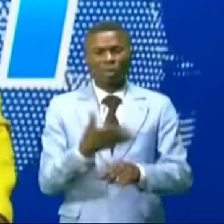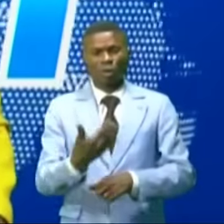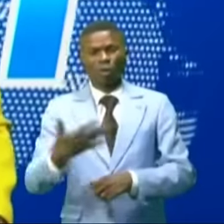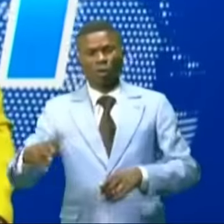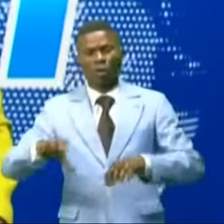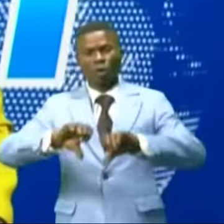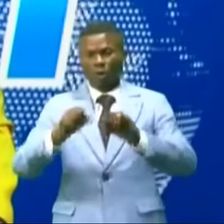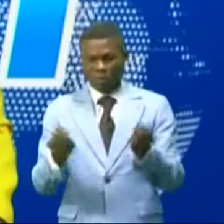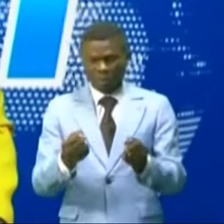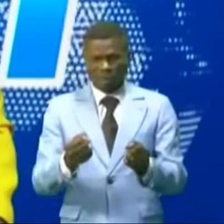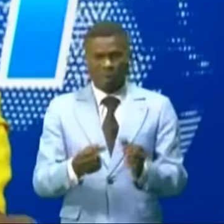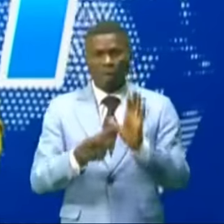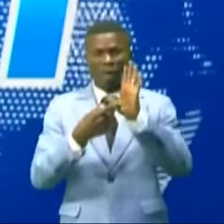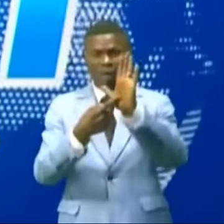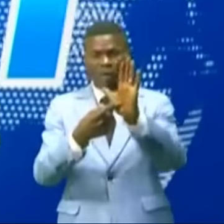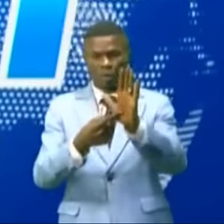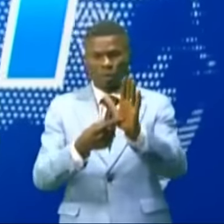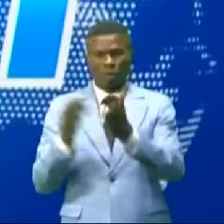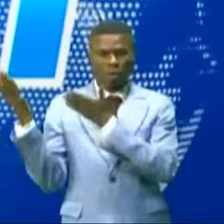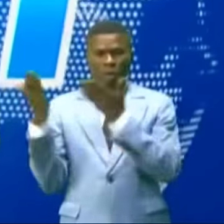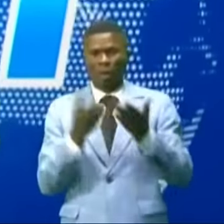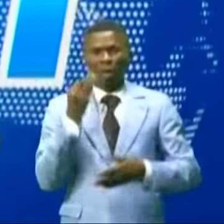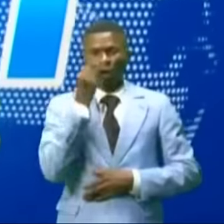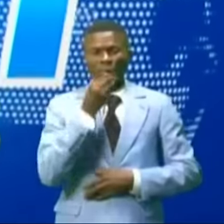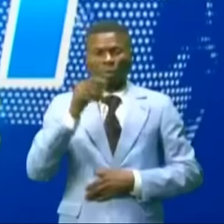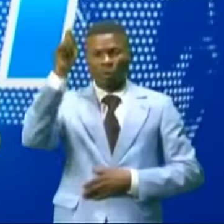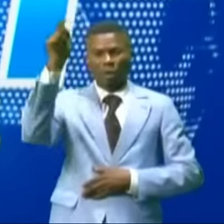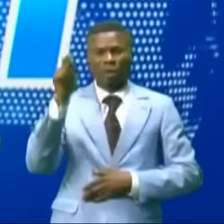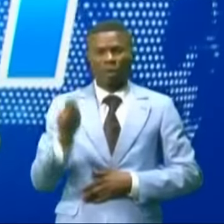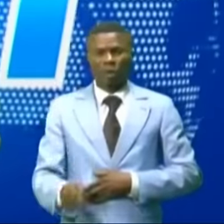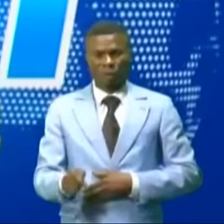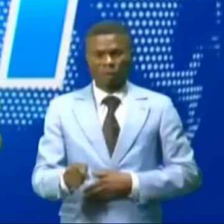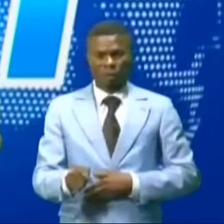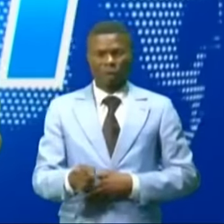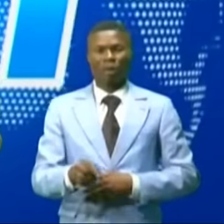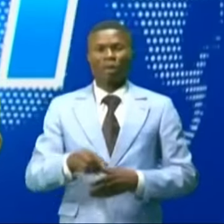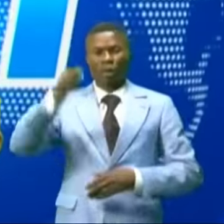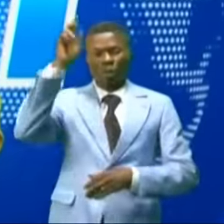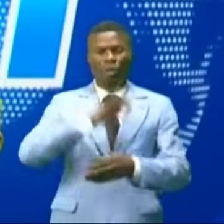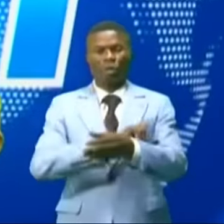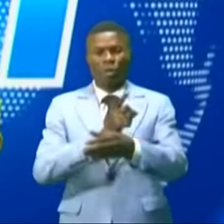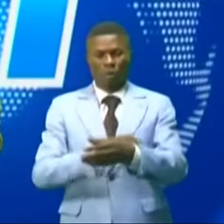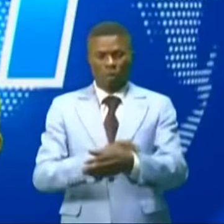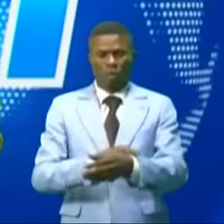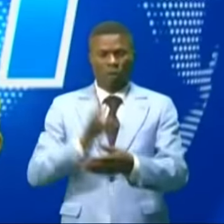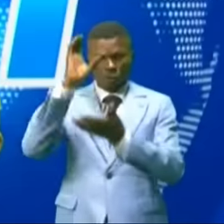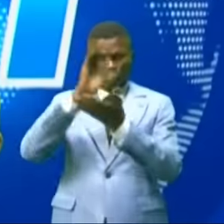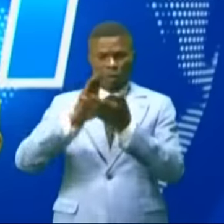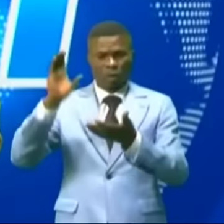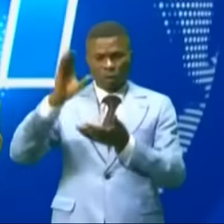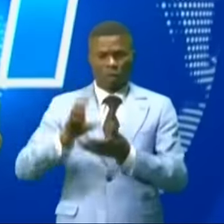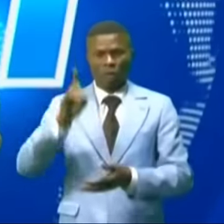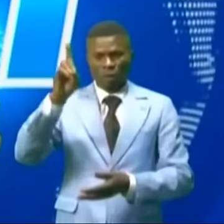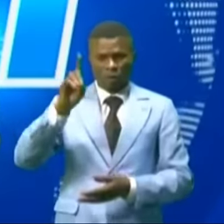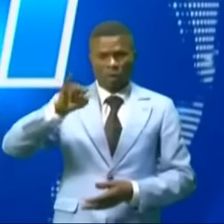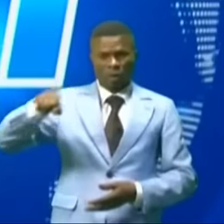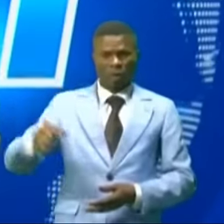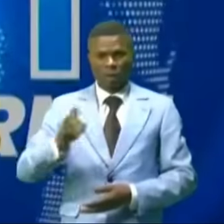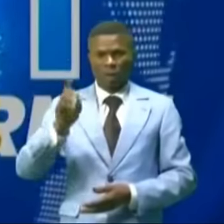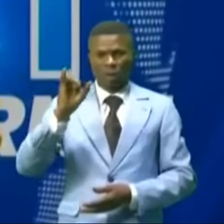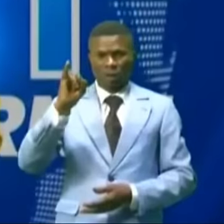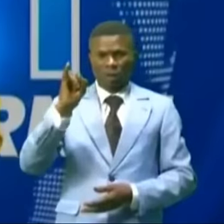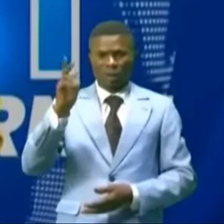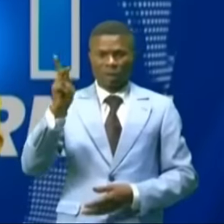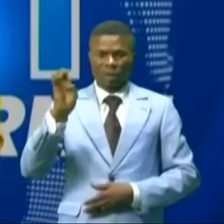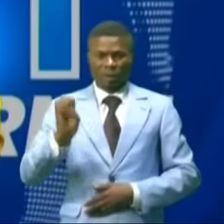importants. Suivons à ce sujet le porte-parole des FRDC du Nord Kivu, le colonel Njike Kaiko.